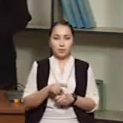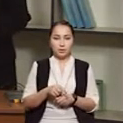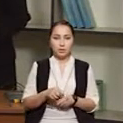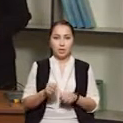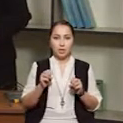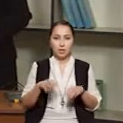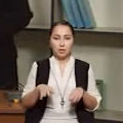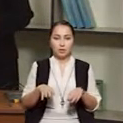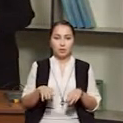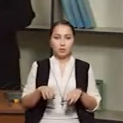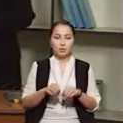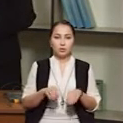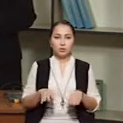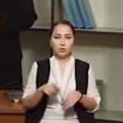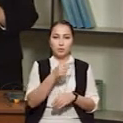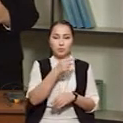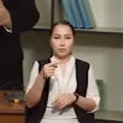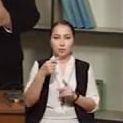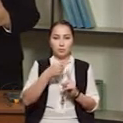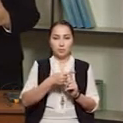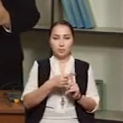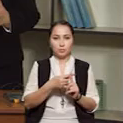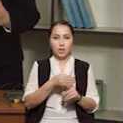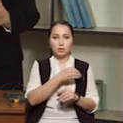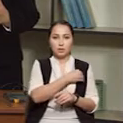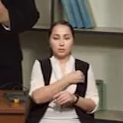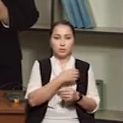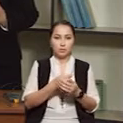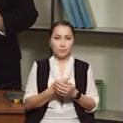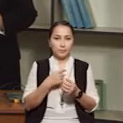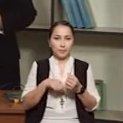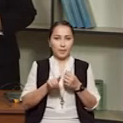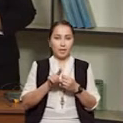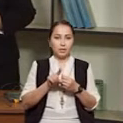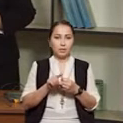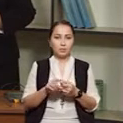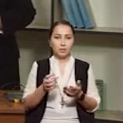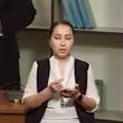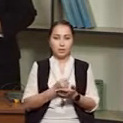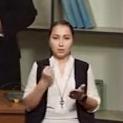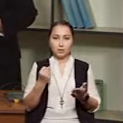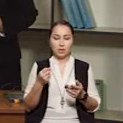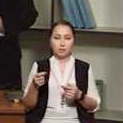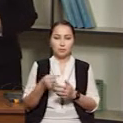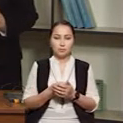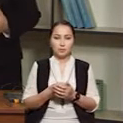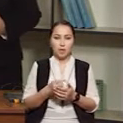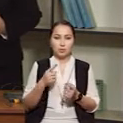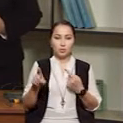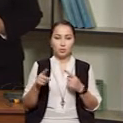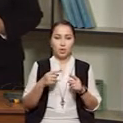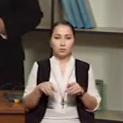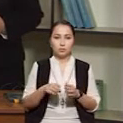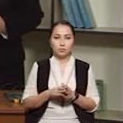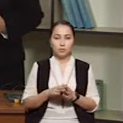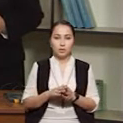yechishda, tajribalarda endi manfiy harorat va musbat haroratlar bilan keltirib chiqarilgan natijalar bir-biridan farq